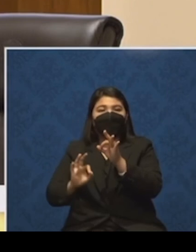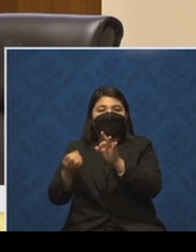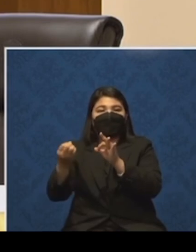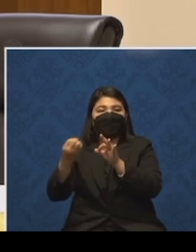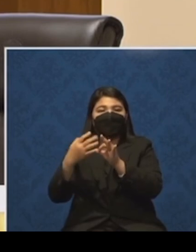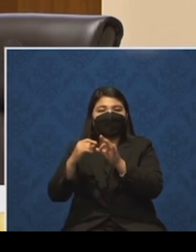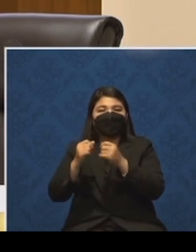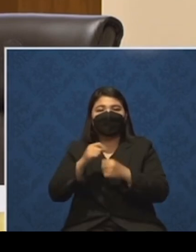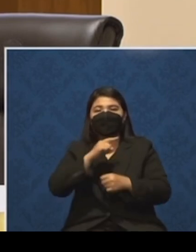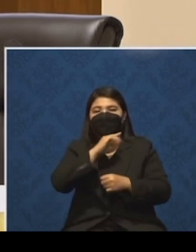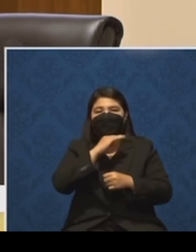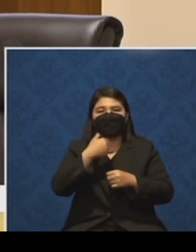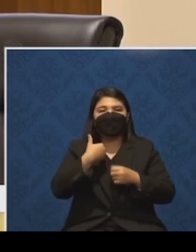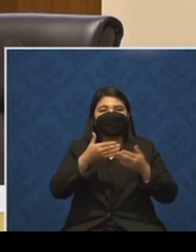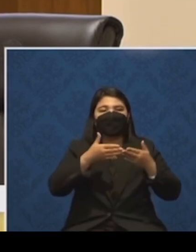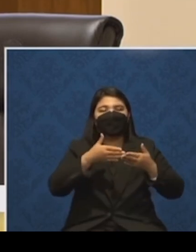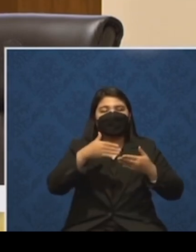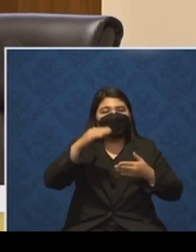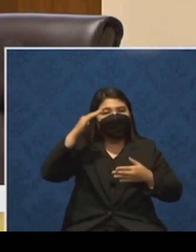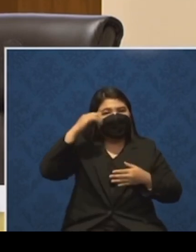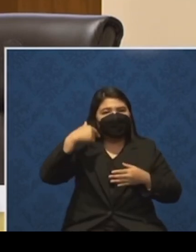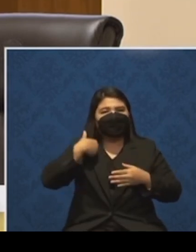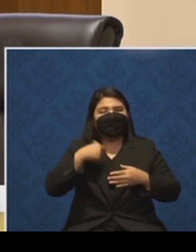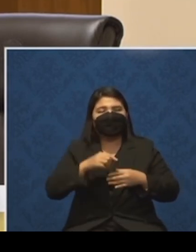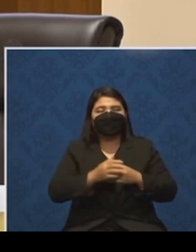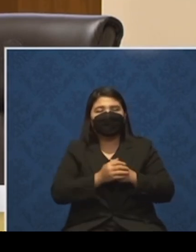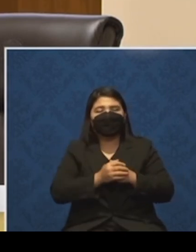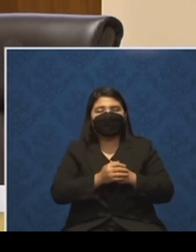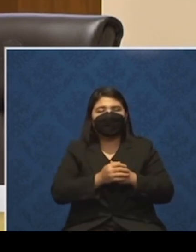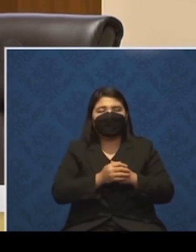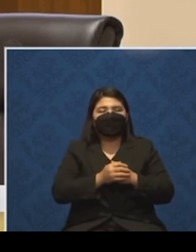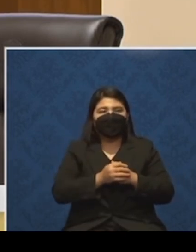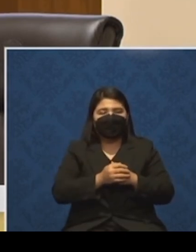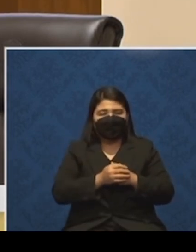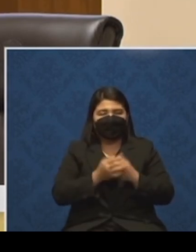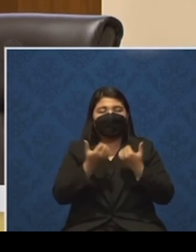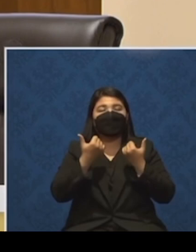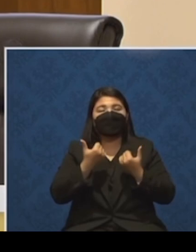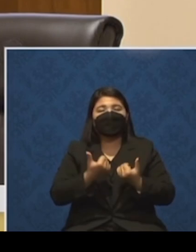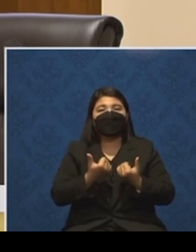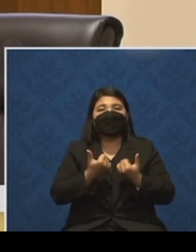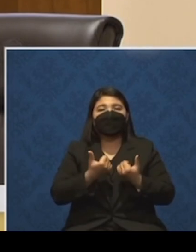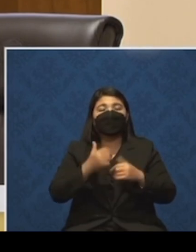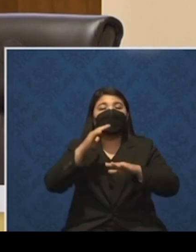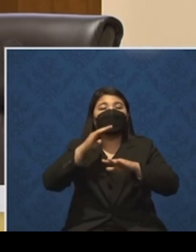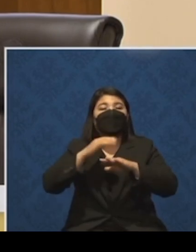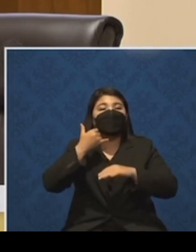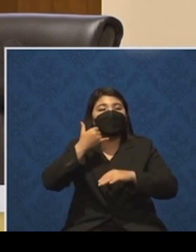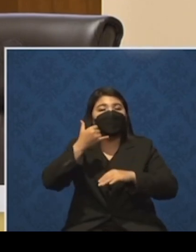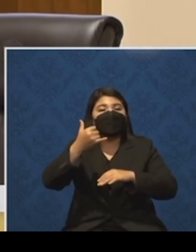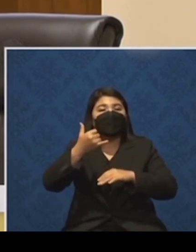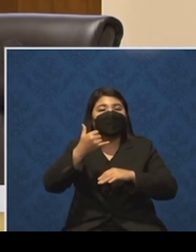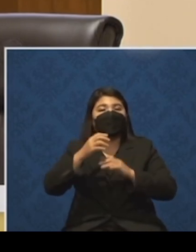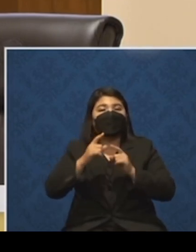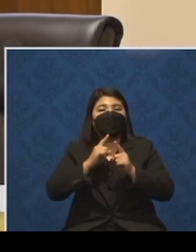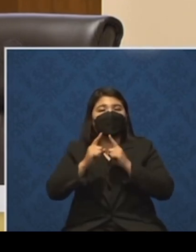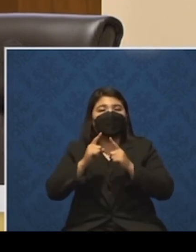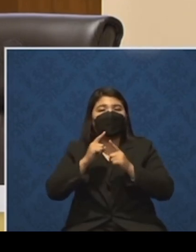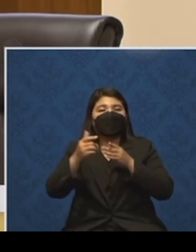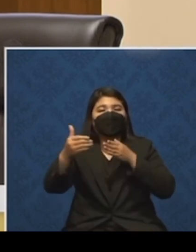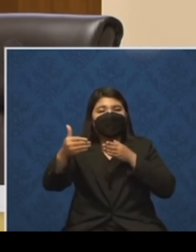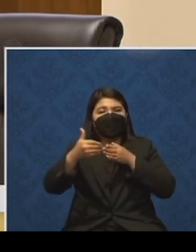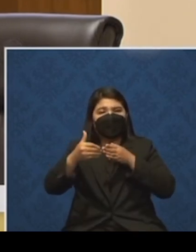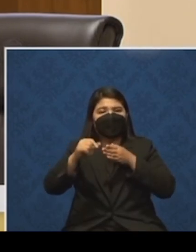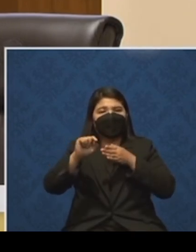ใจขณะนี้ก็ได้ประสานและเชิญนะผู้แท